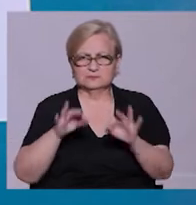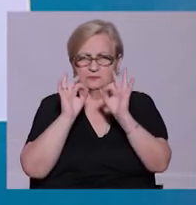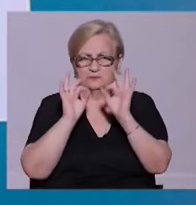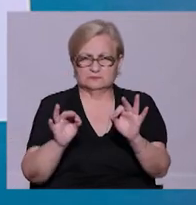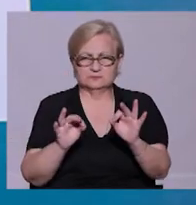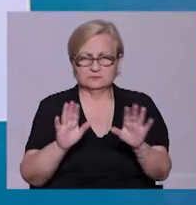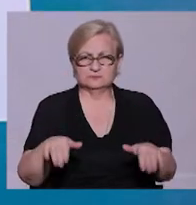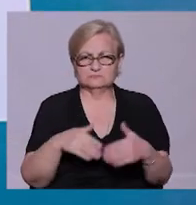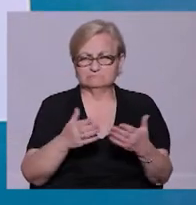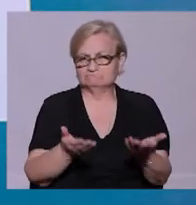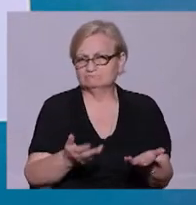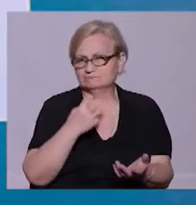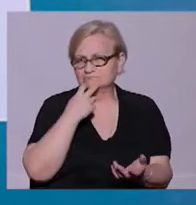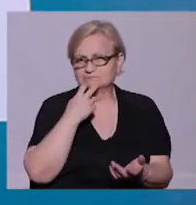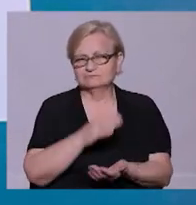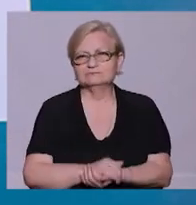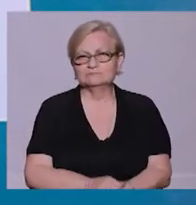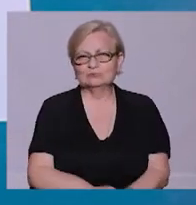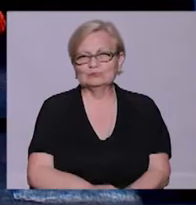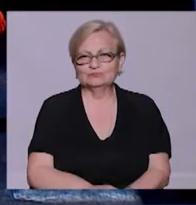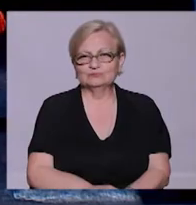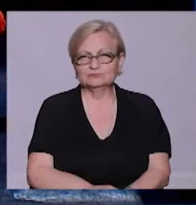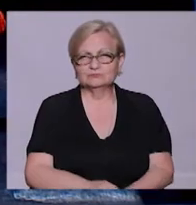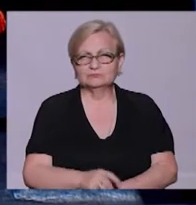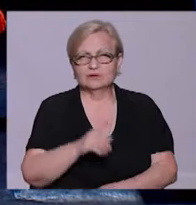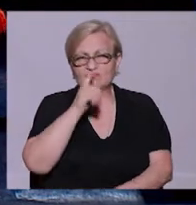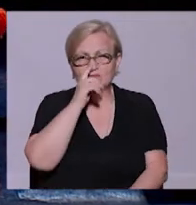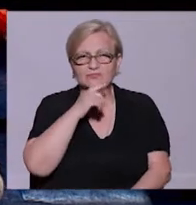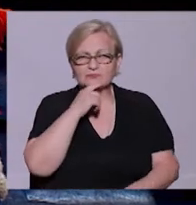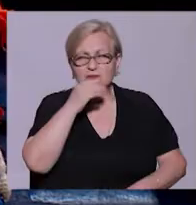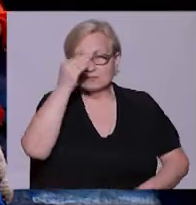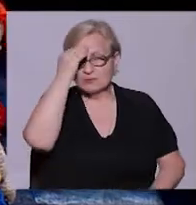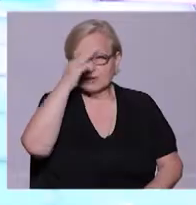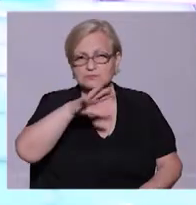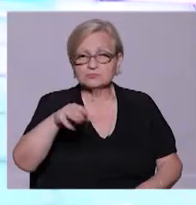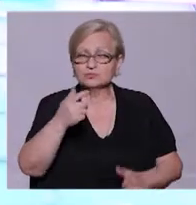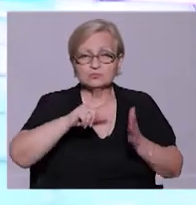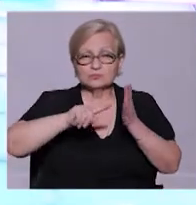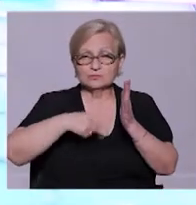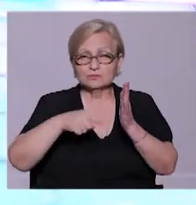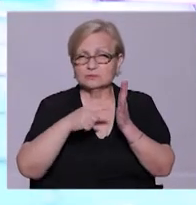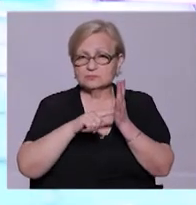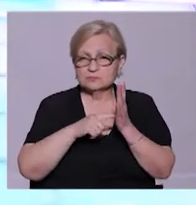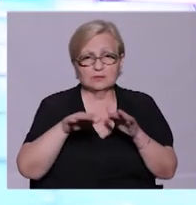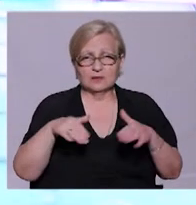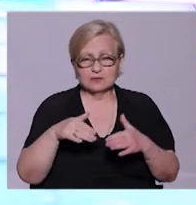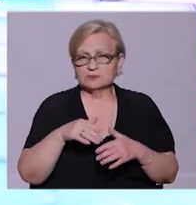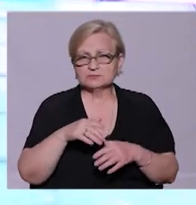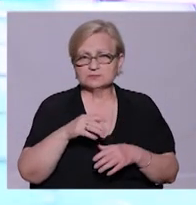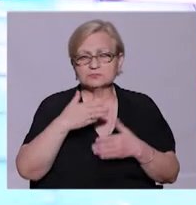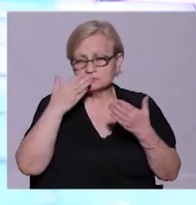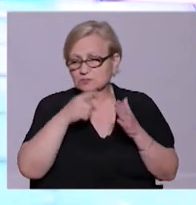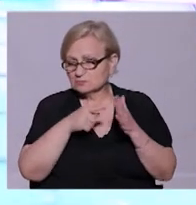არც ერთი სასვენი ნიშანი არა. ვერაფით ვერ გაიგებ აზრს, თუ სასვენი ნიშნები არ წერია.